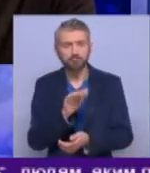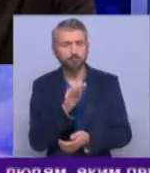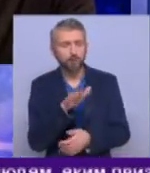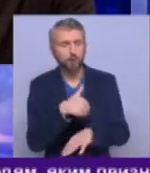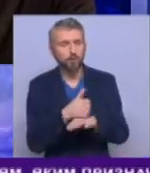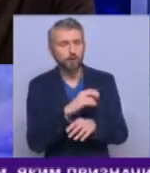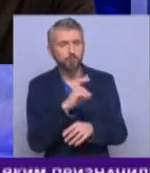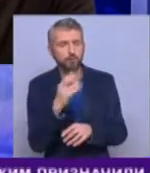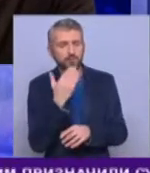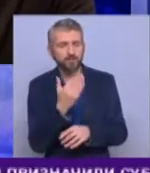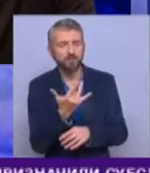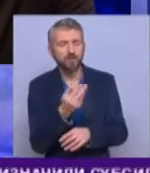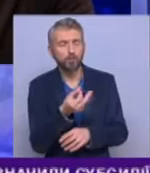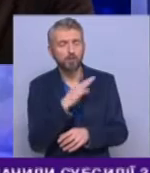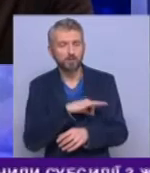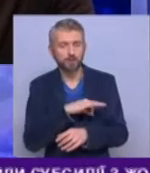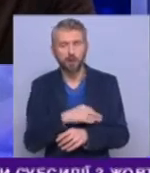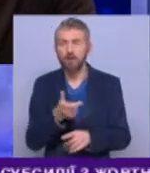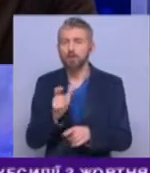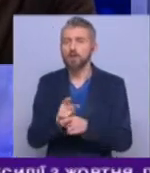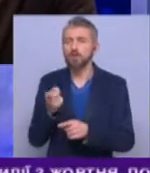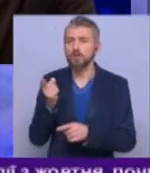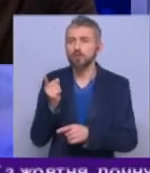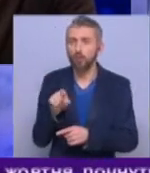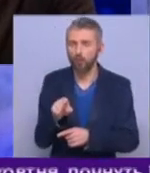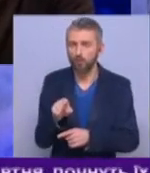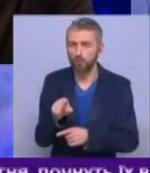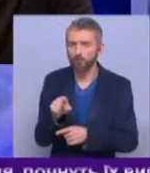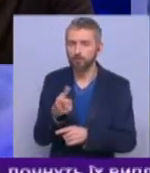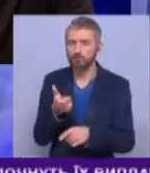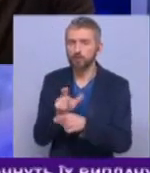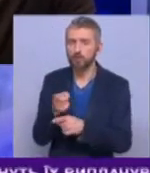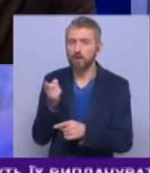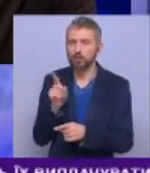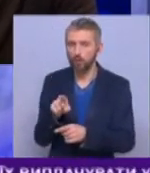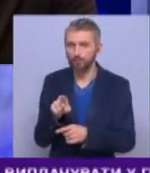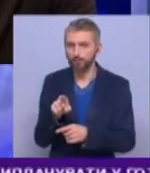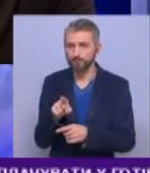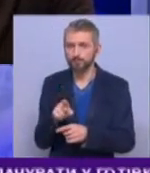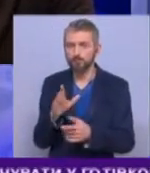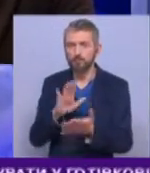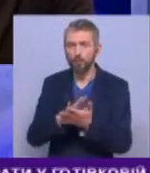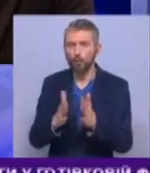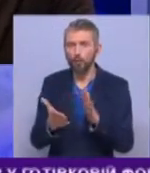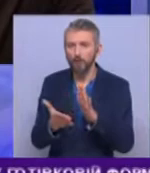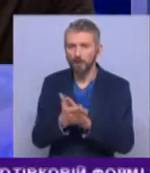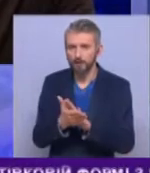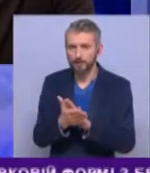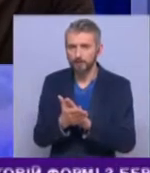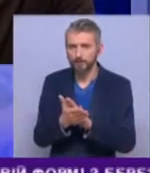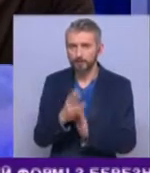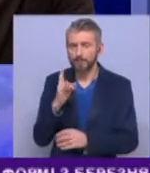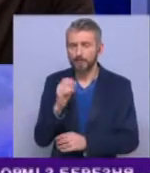спитати, скільки ми там отримали гіпотетично більше за цей того, болт в будинок? Більше того, значить, договори,